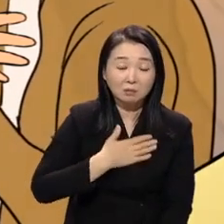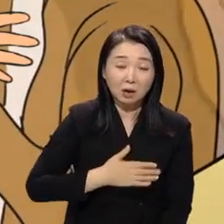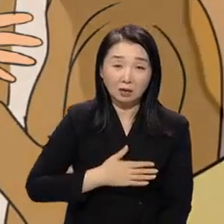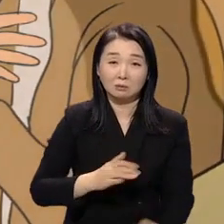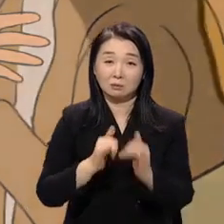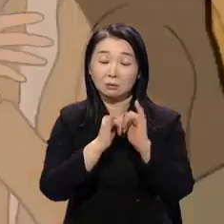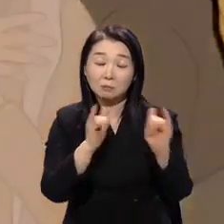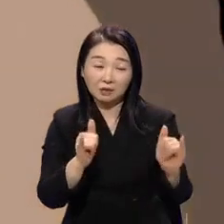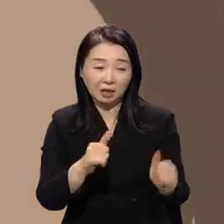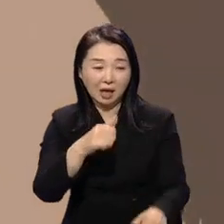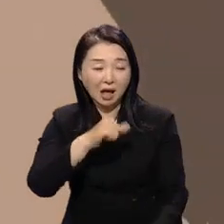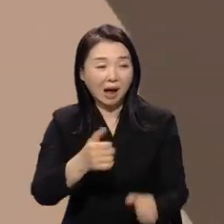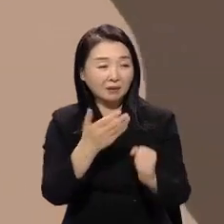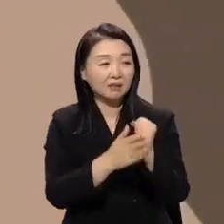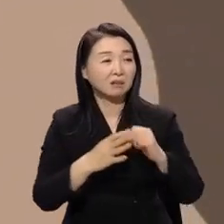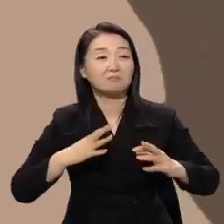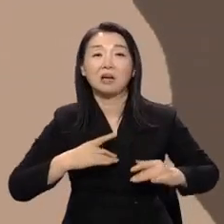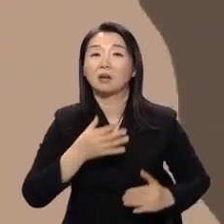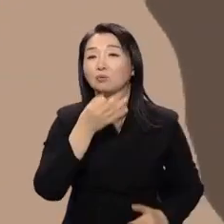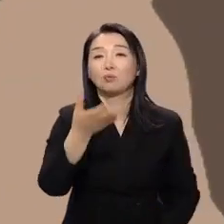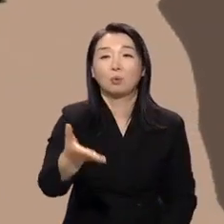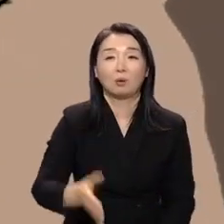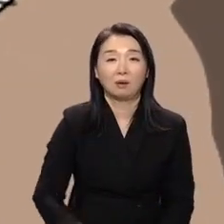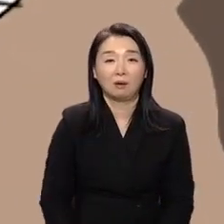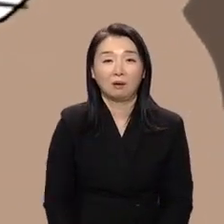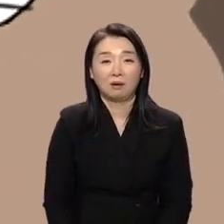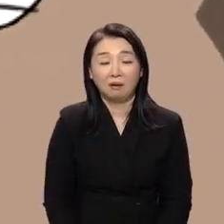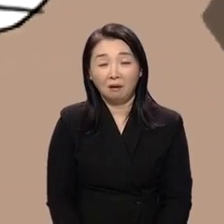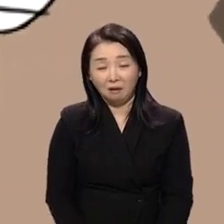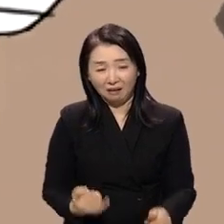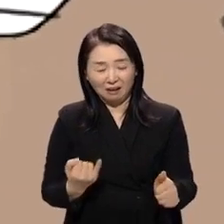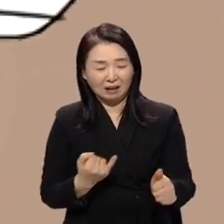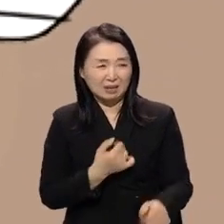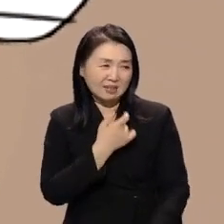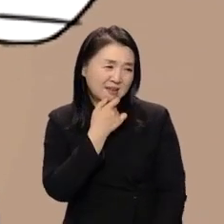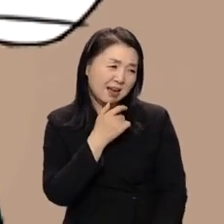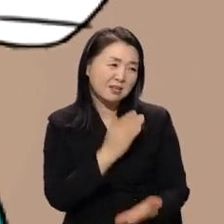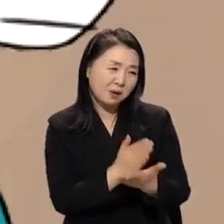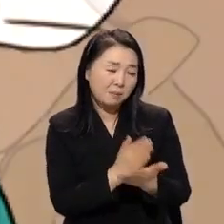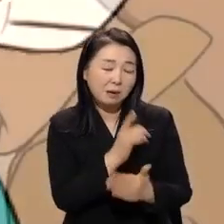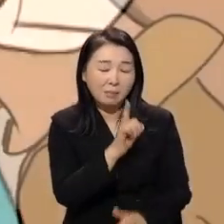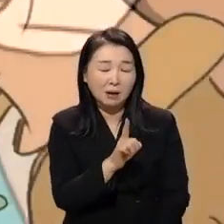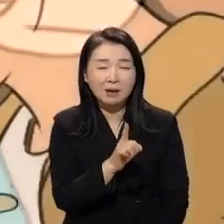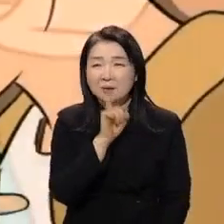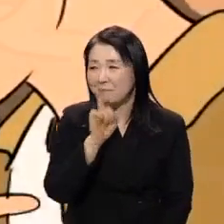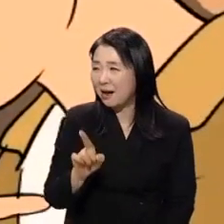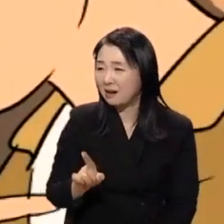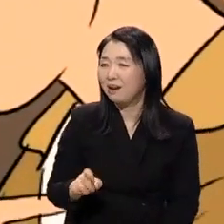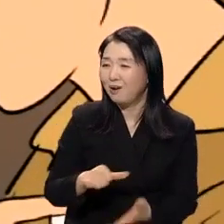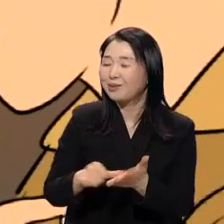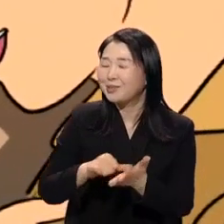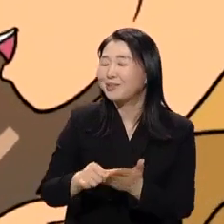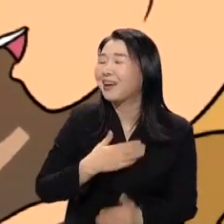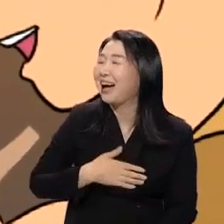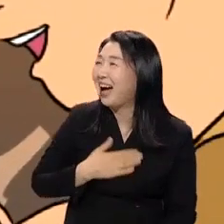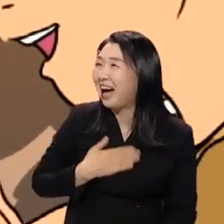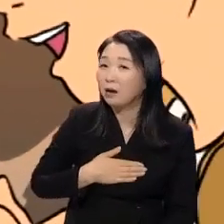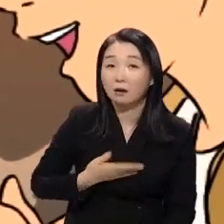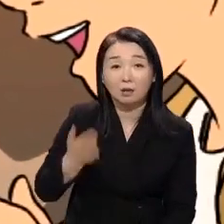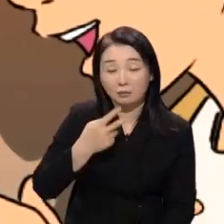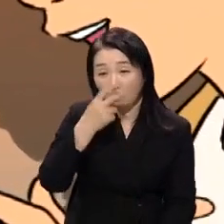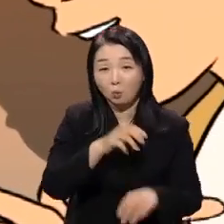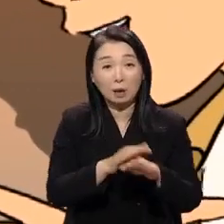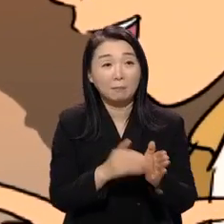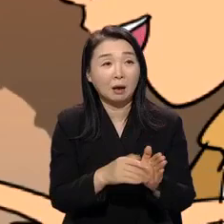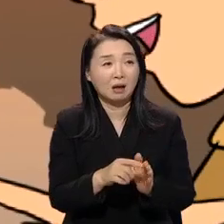사진을 자랑하듯이 보여 주기도 한다는 겁니다이 사연자가 이거 시은 내색 하면은 말로 로는 지우겠다고 하는데 그래도 계속 보관하고 있다고 하고요